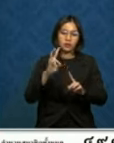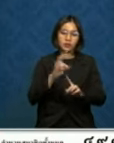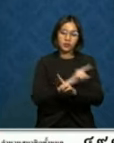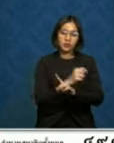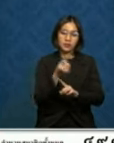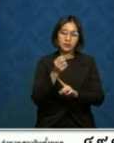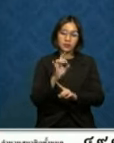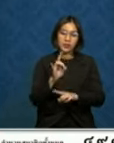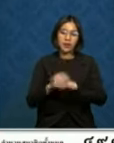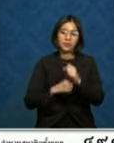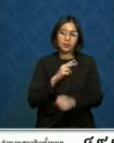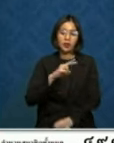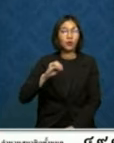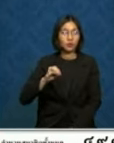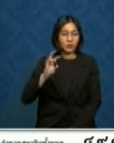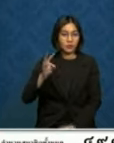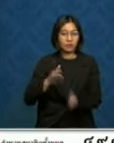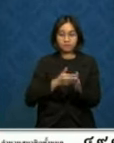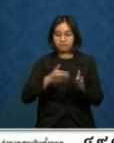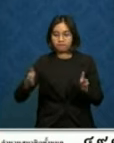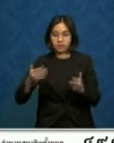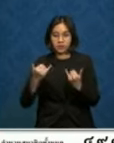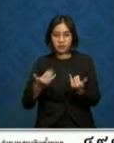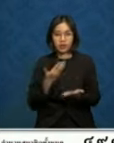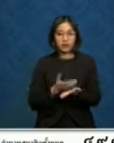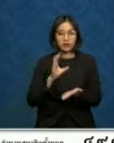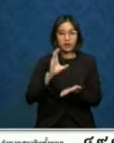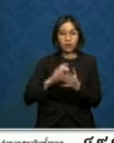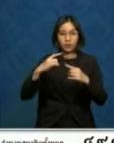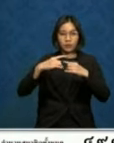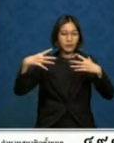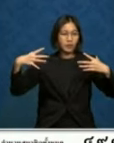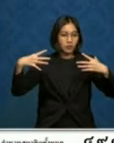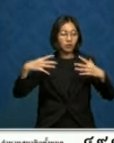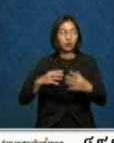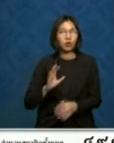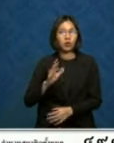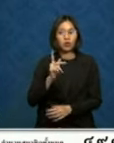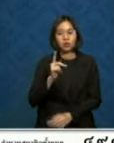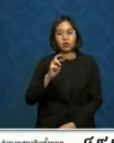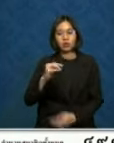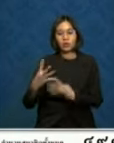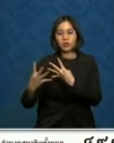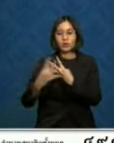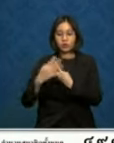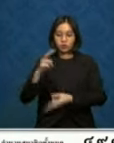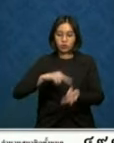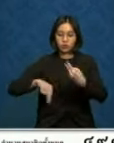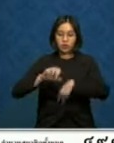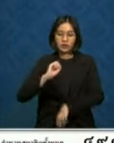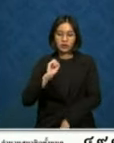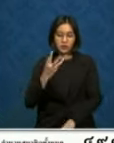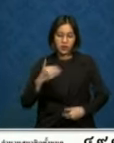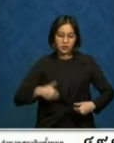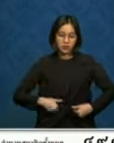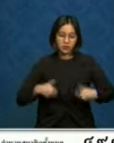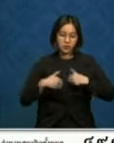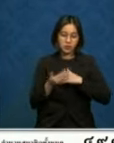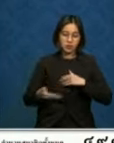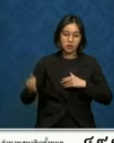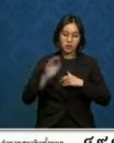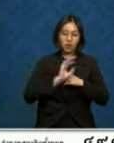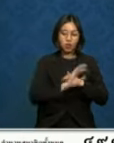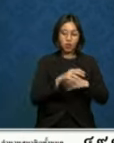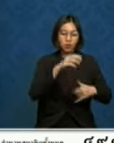าคม2567ค่ะท่านประธานงบประมาณที่ไม่สอดคล้องของกรมราชทัณฑ์ที่ต้องดูแลสวัสดิภาพความเป็นมนุษย์